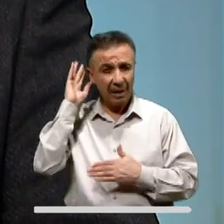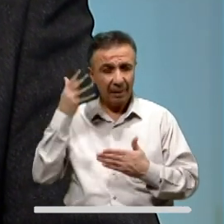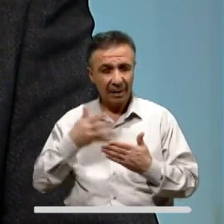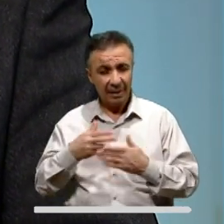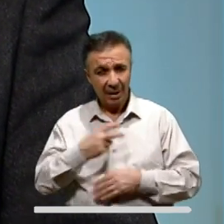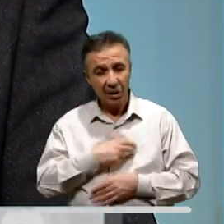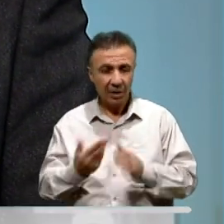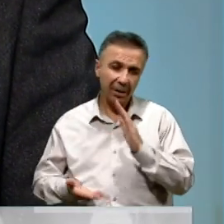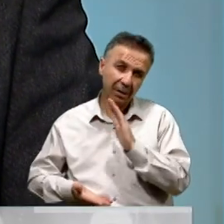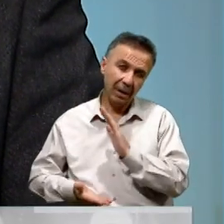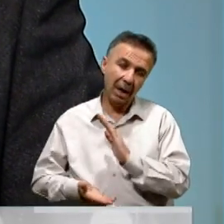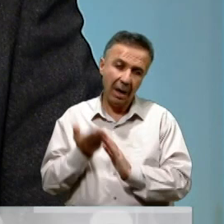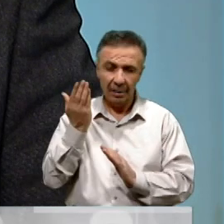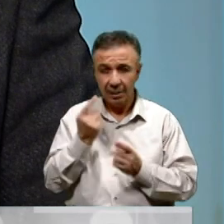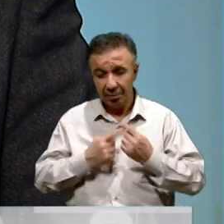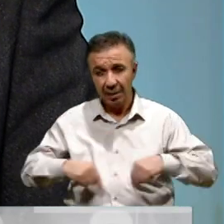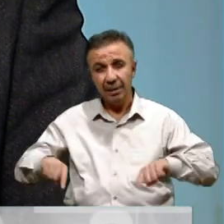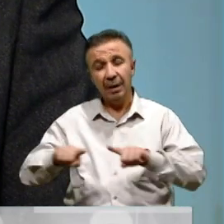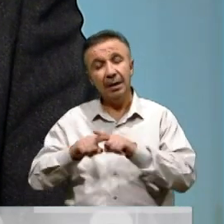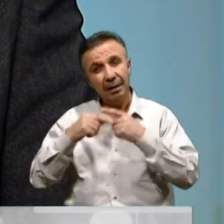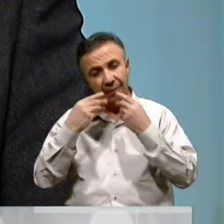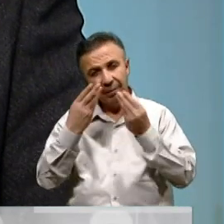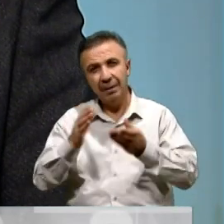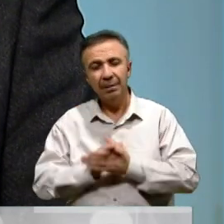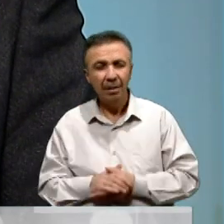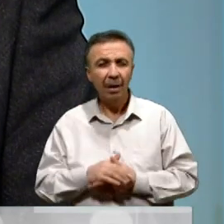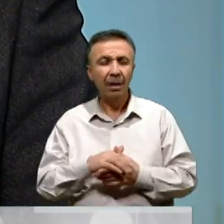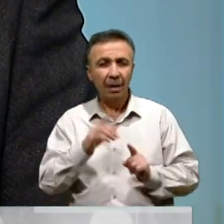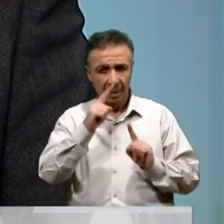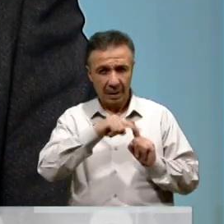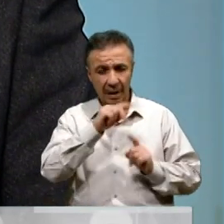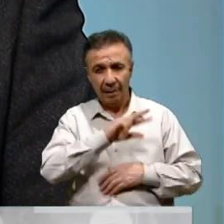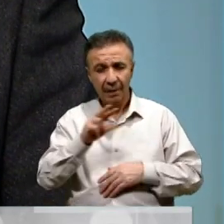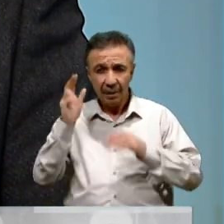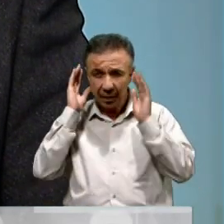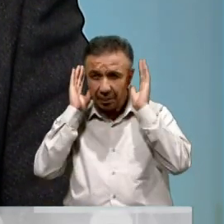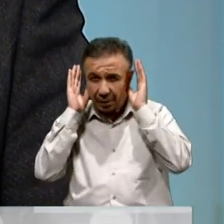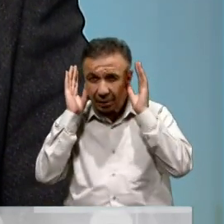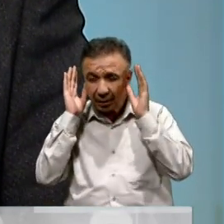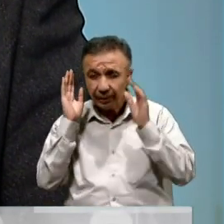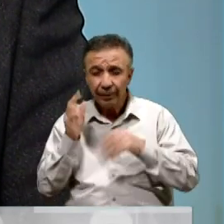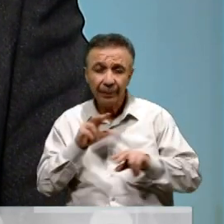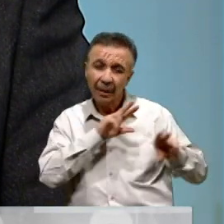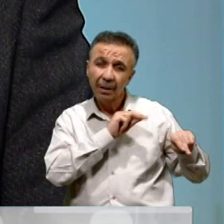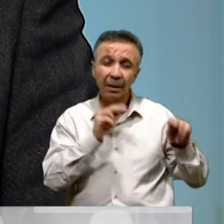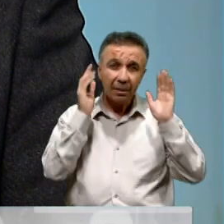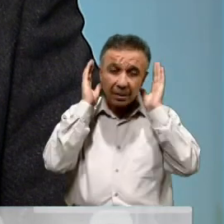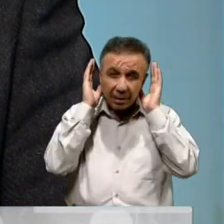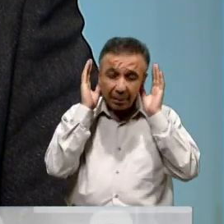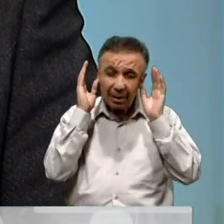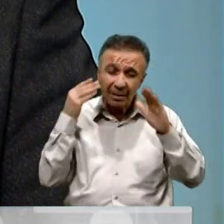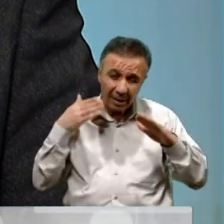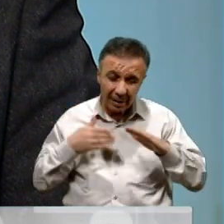ziyade eylesin. Amin. Bizlere de versin. Amin hocam. Teravih namazını yatsı namazının